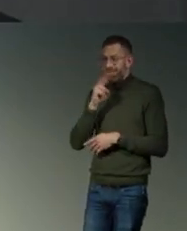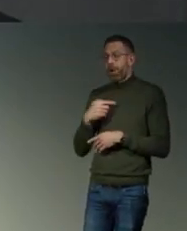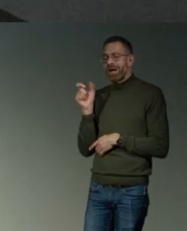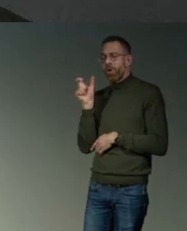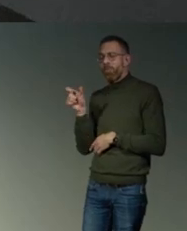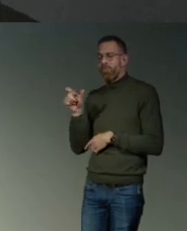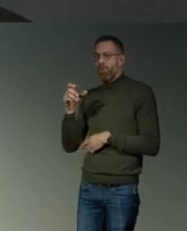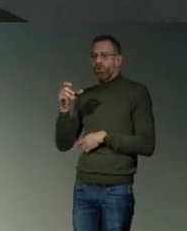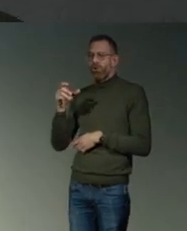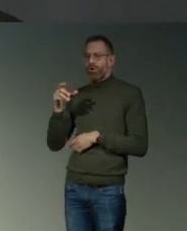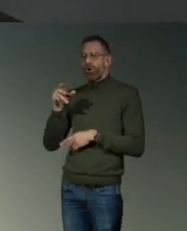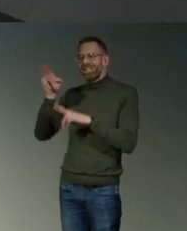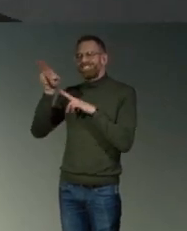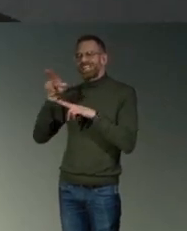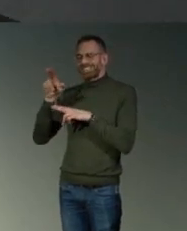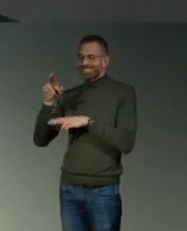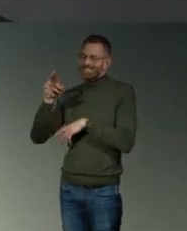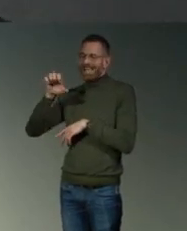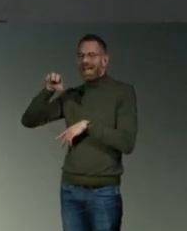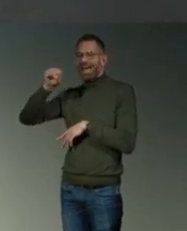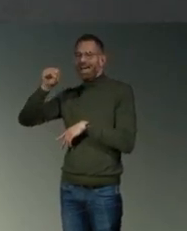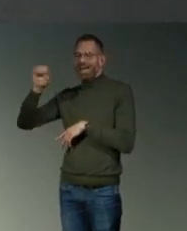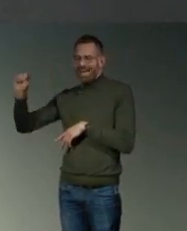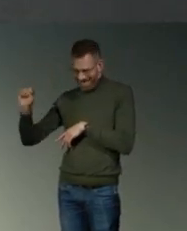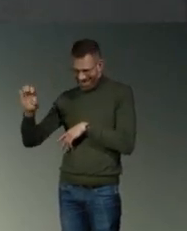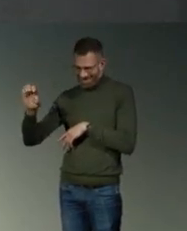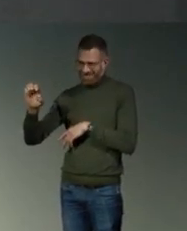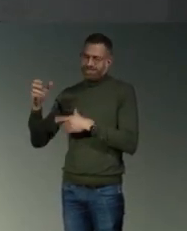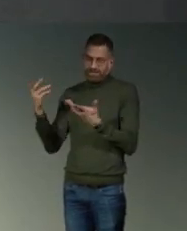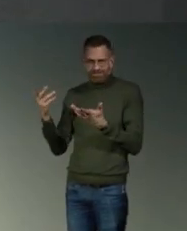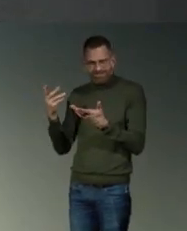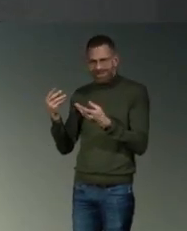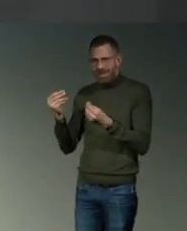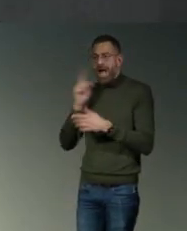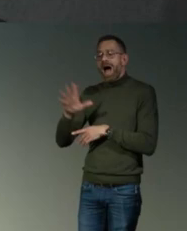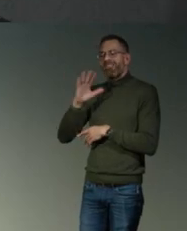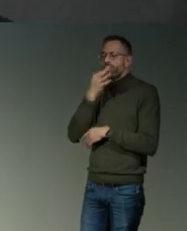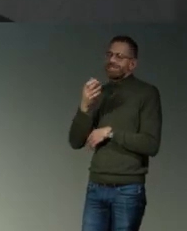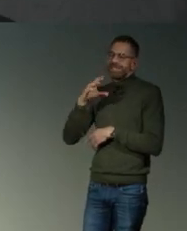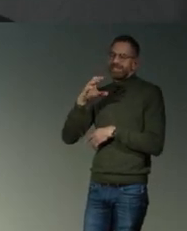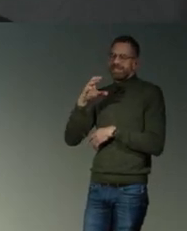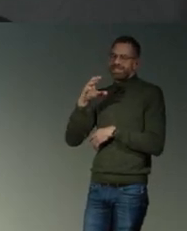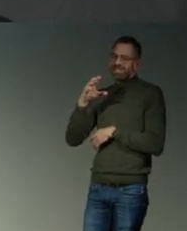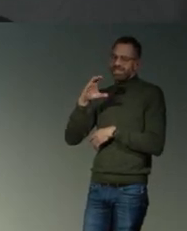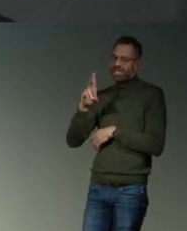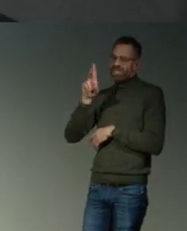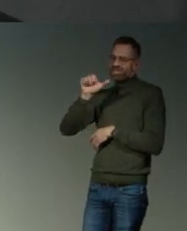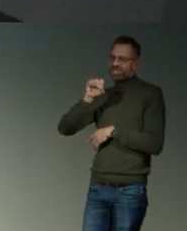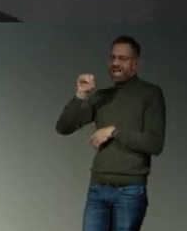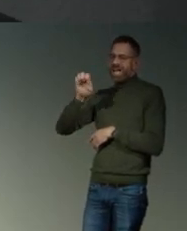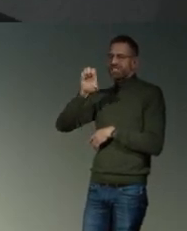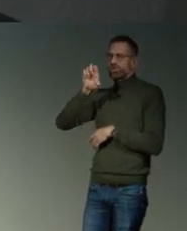chasseresse revient un peu. Avant, on disait chasseuse, mais c'était moins élégant. Alors maintenant, pour essayer